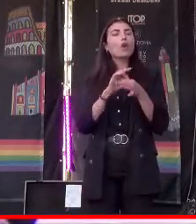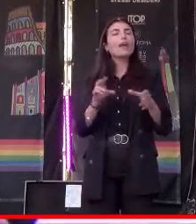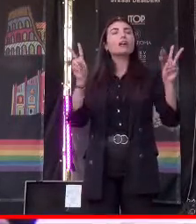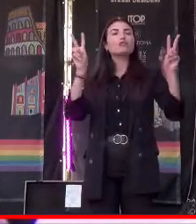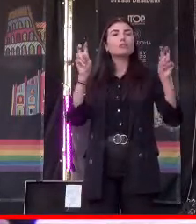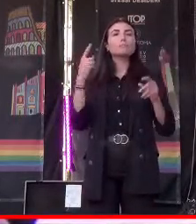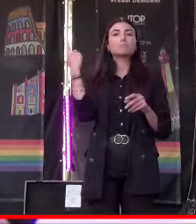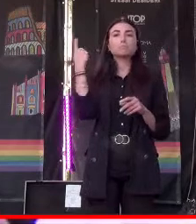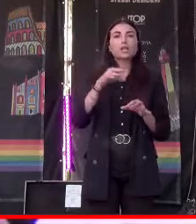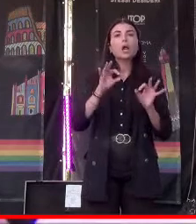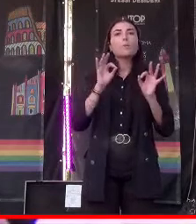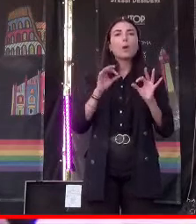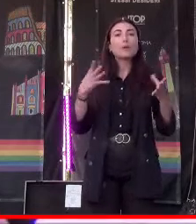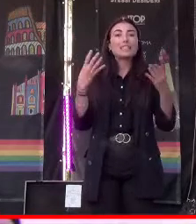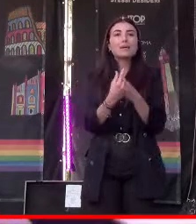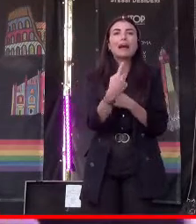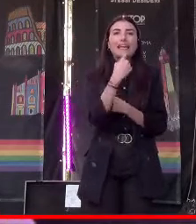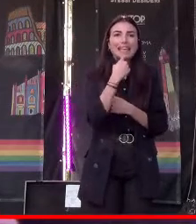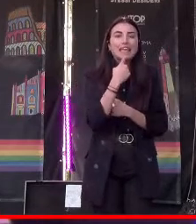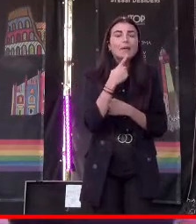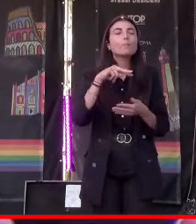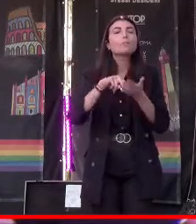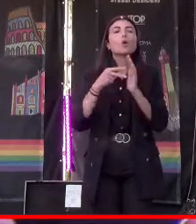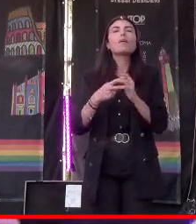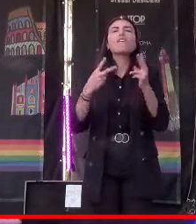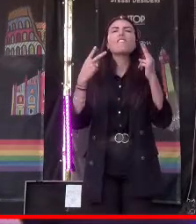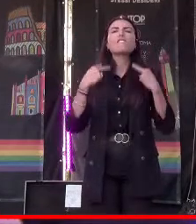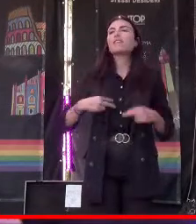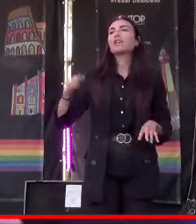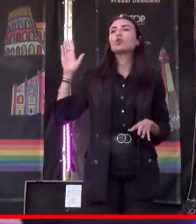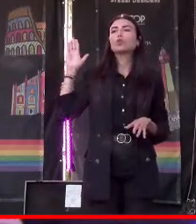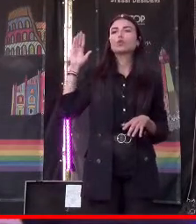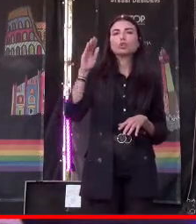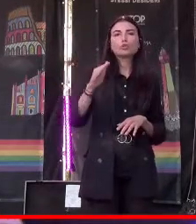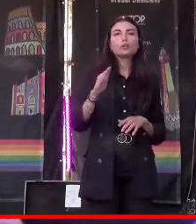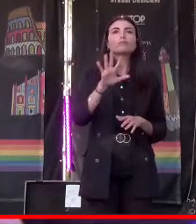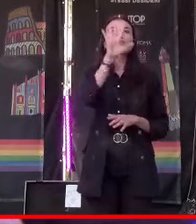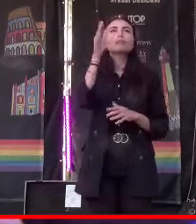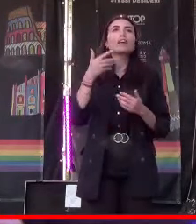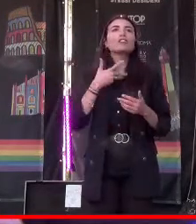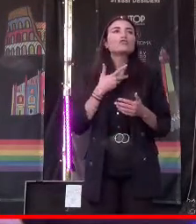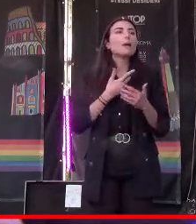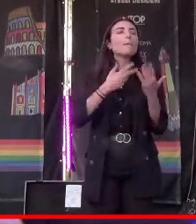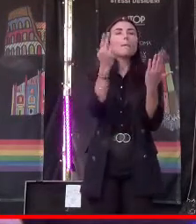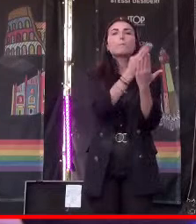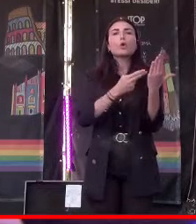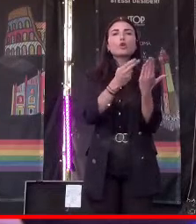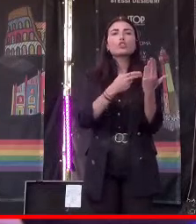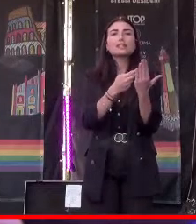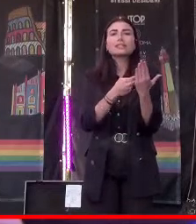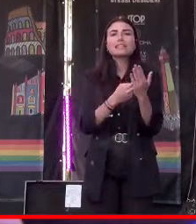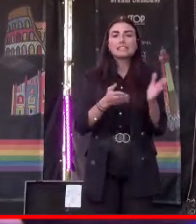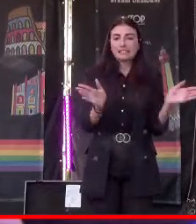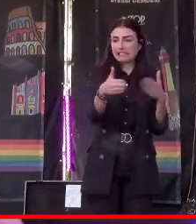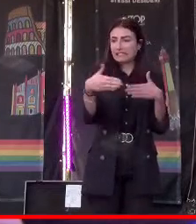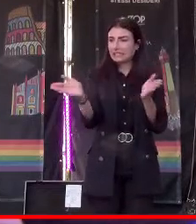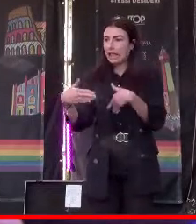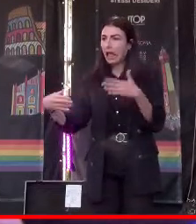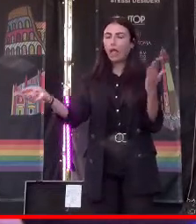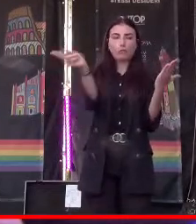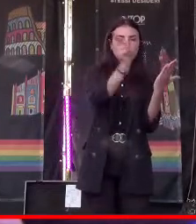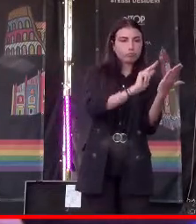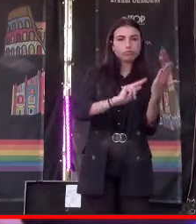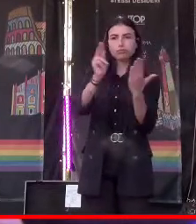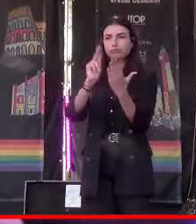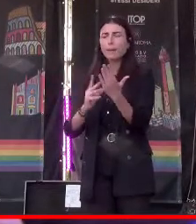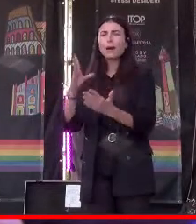problema lo vive, perché se no veramente abbiamo dei progettisti chiusi nelle stanze che non si rendono conto. Spesso bisogna rimettere